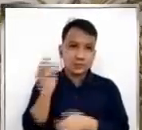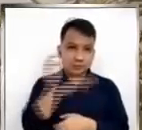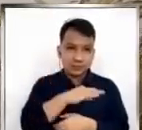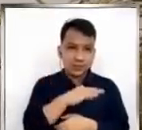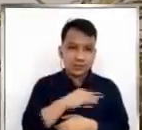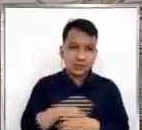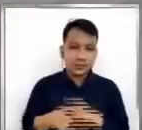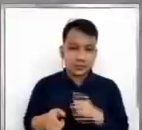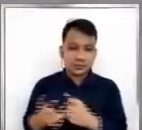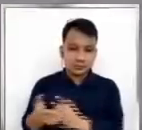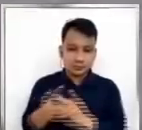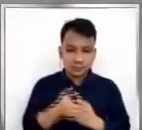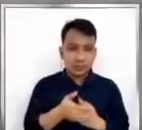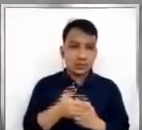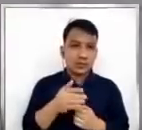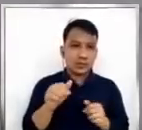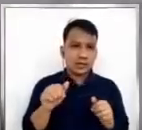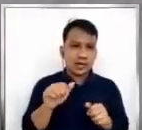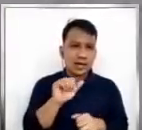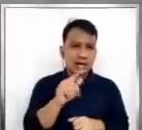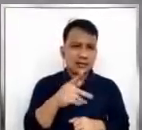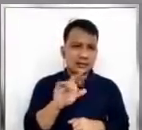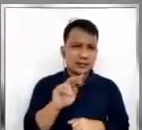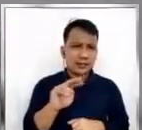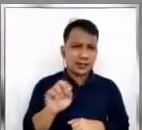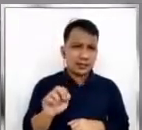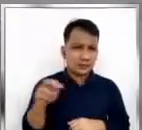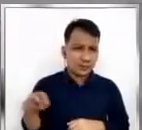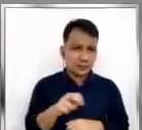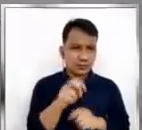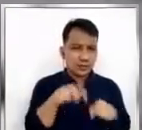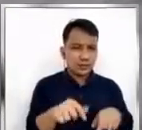sa Aklan Training Center ang mga turista habang naghihintay ng